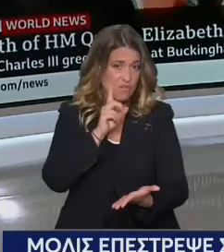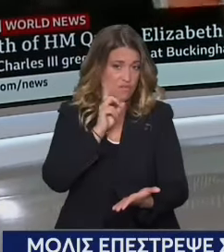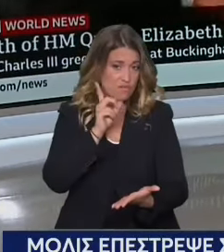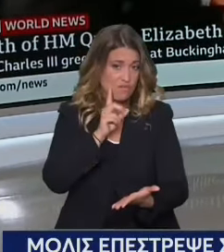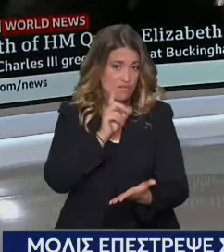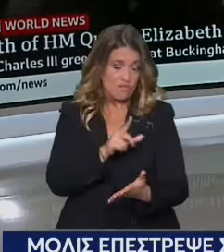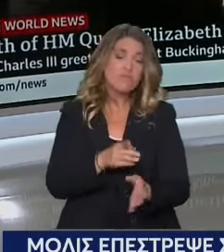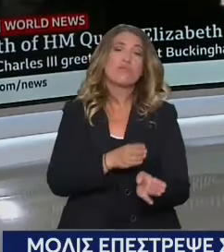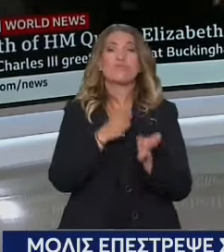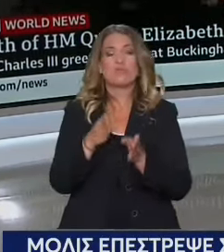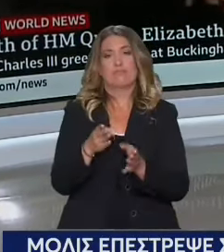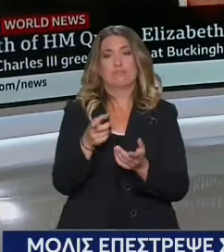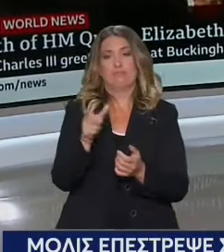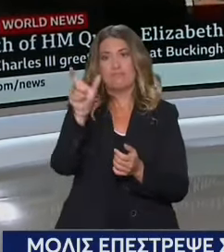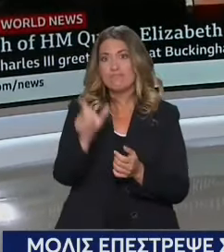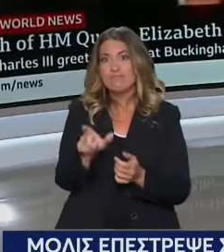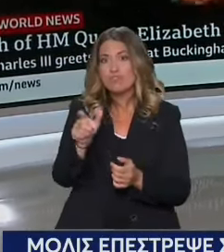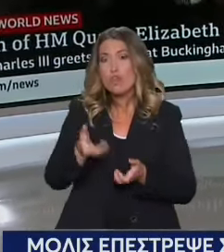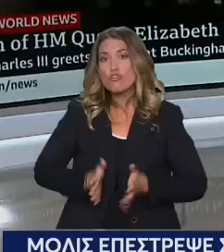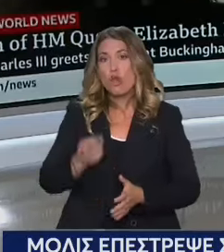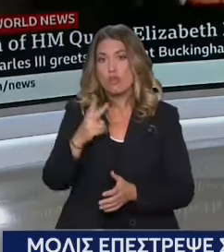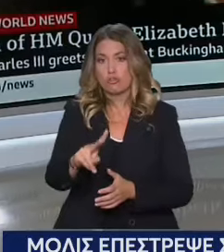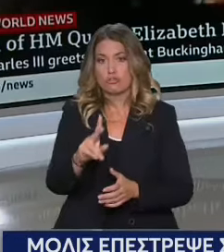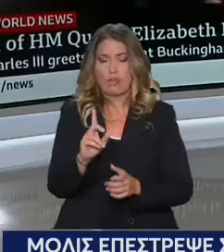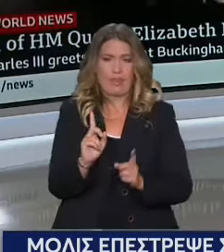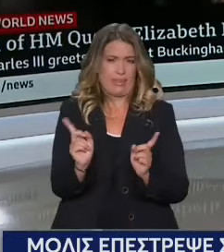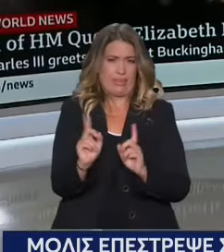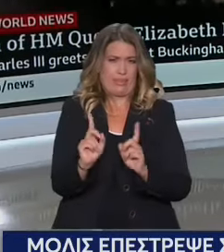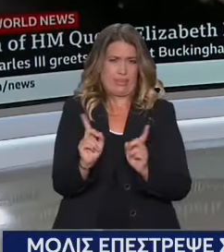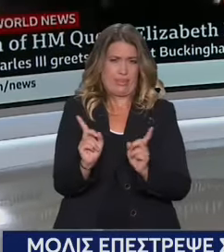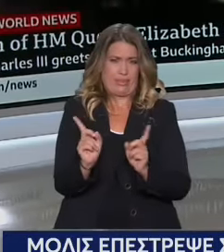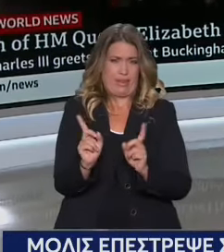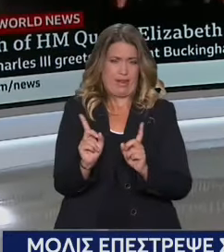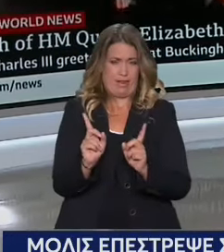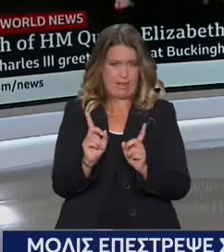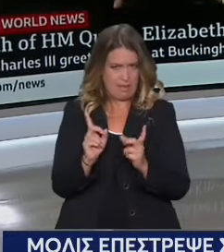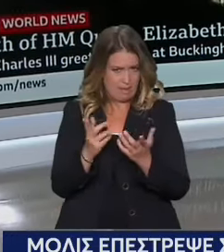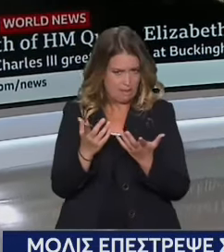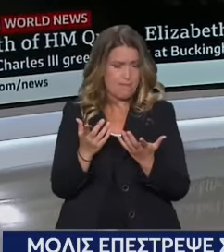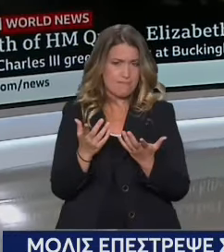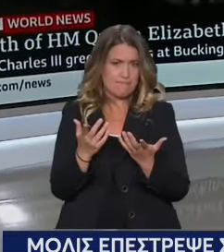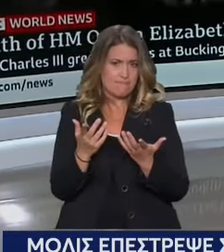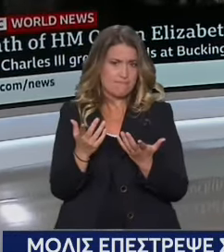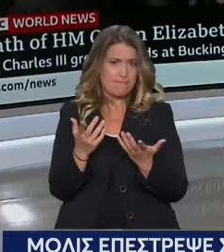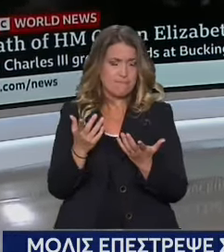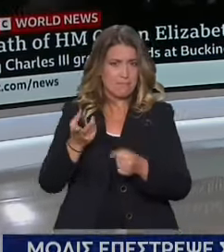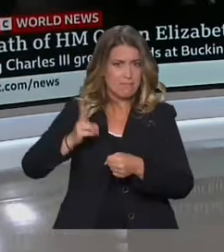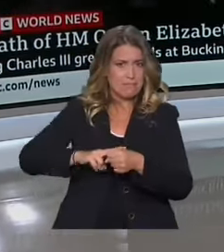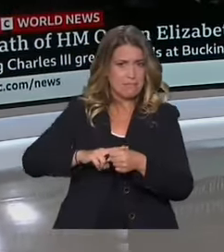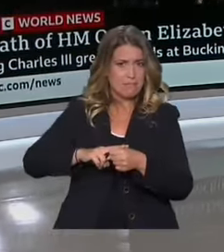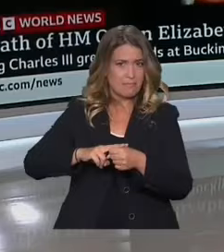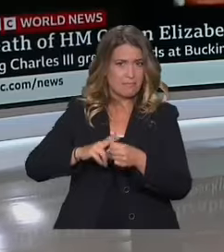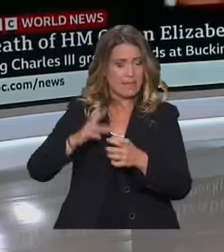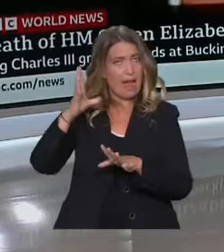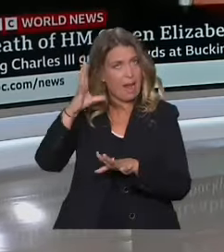τον Κάρολο, ο οποίος συνεχίζει. Δηλαδή, δεν ήταν ότι σταμάτησε να σφίξει τρία χέρια. Έτσι, είναι η εικόνα ζωντανή ακόμα, έτσι δεν είναι? Είναι